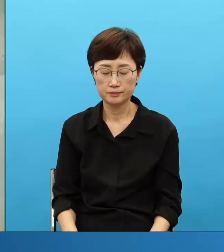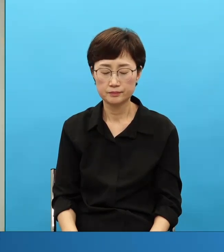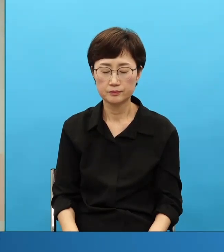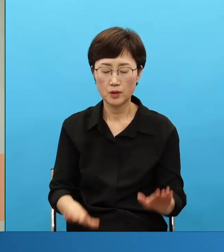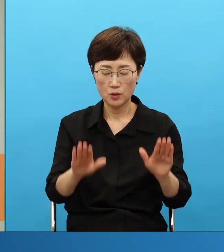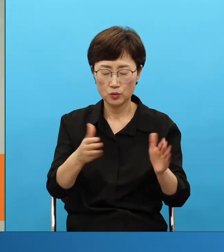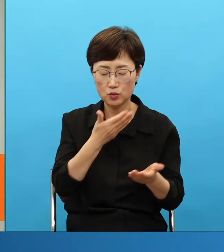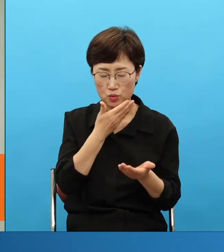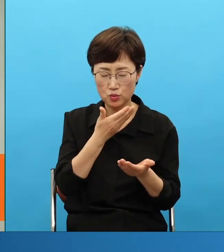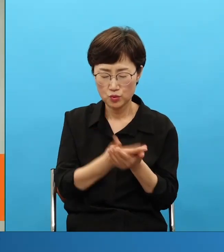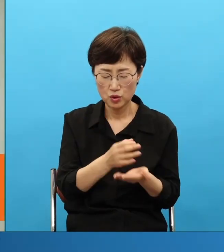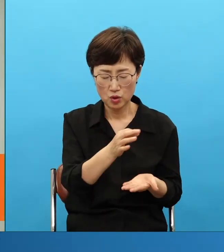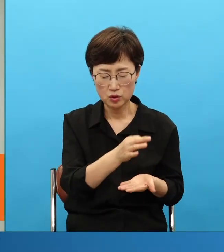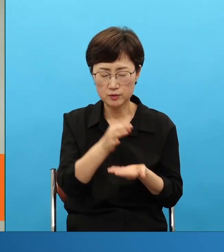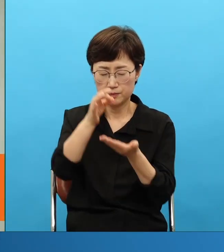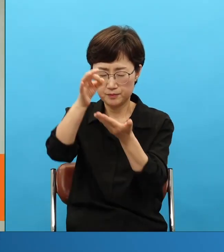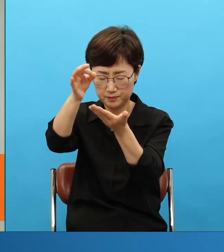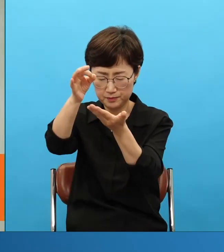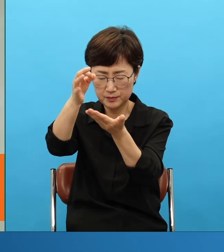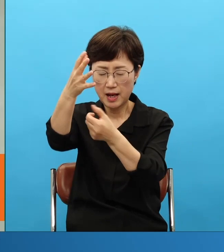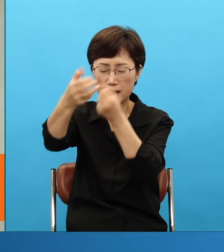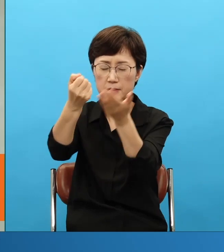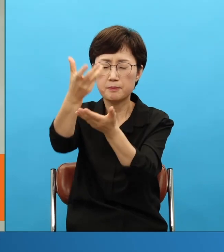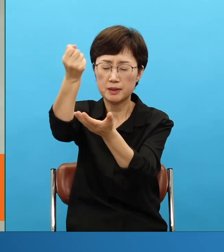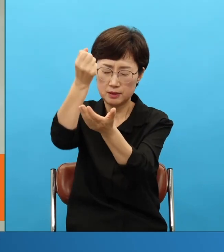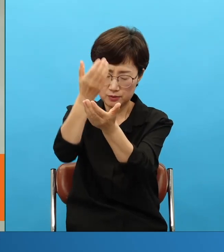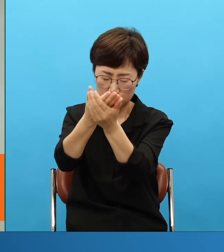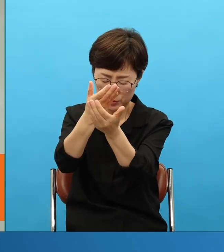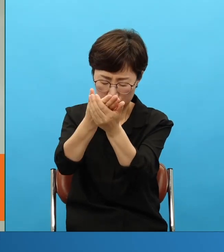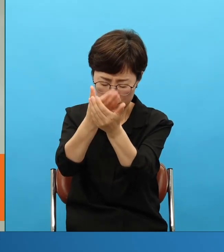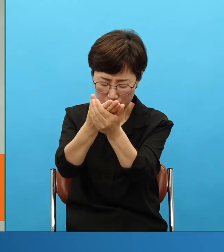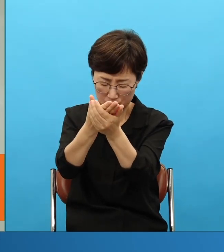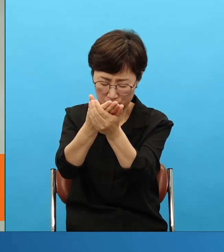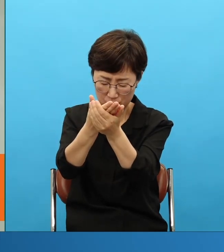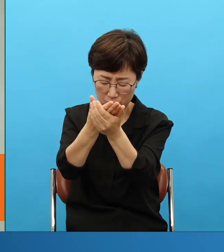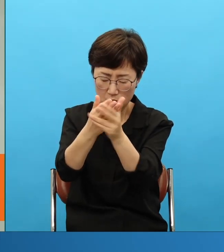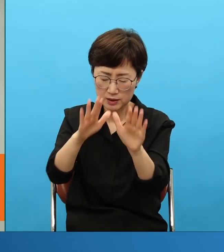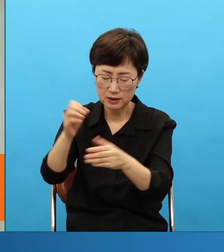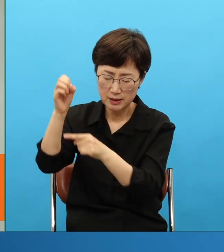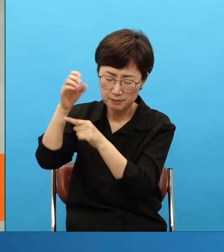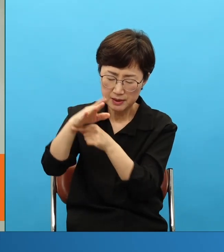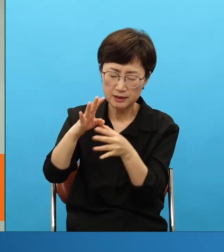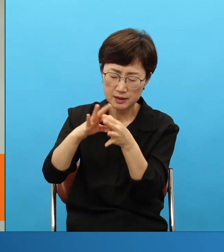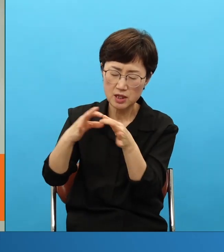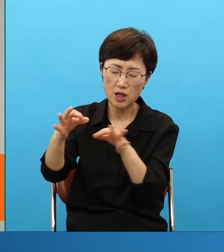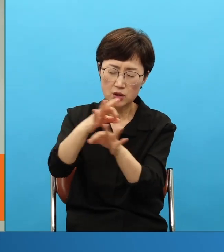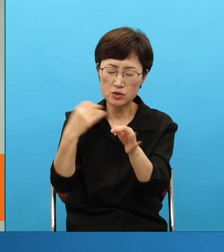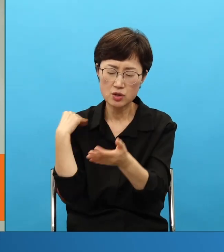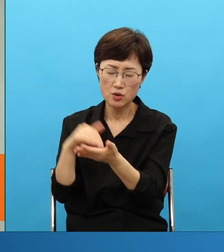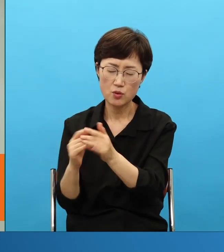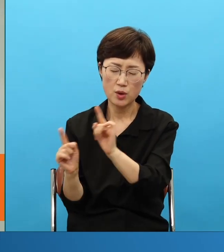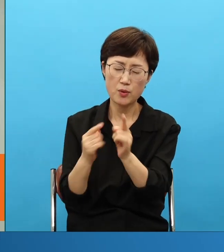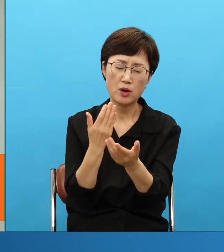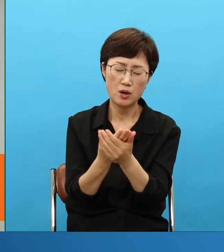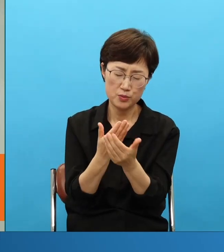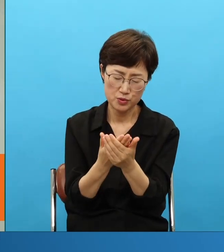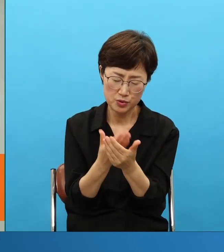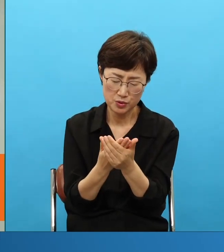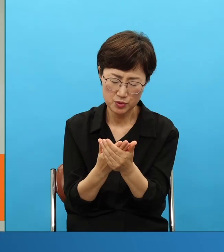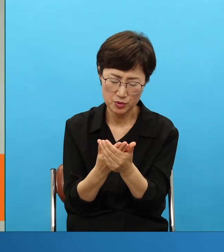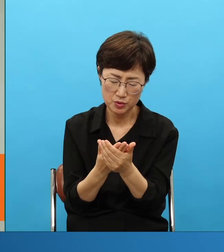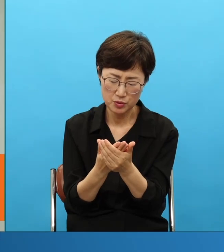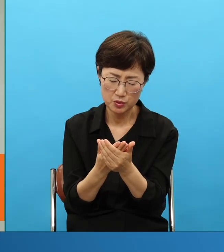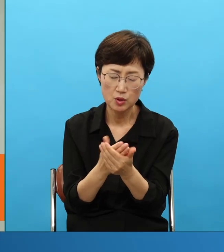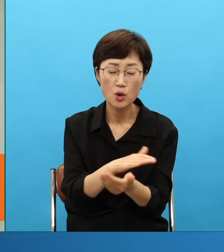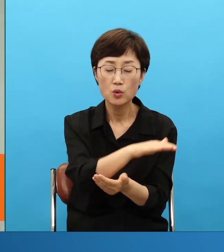귀한 예물을 하나님께 드립니다. We've given our precious offering before you, Lord. 빛의 경제 회복되게 하옵소서. May the economy of light be restored.